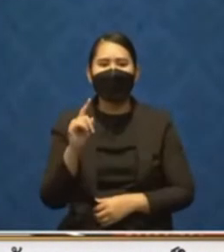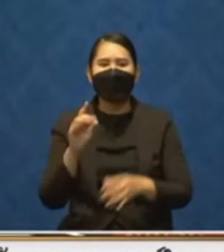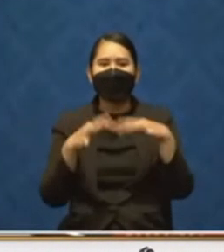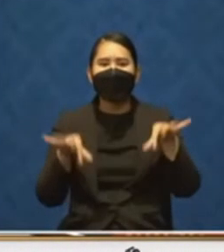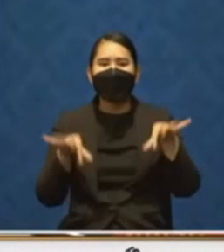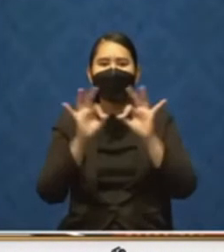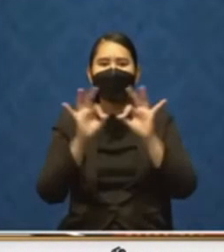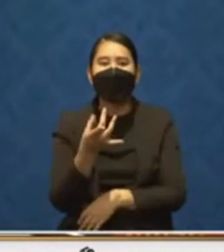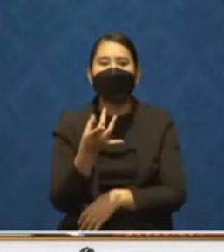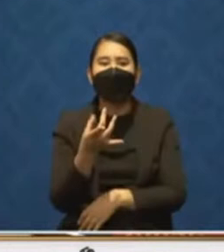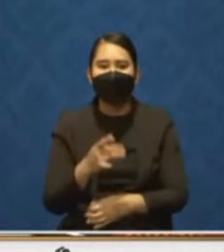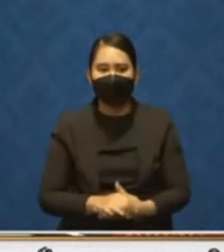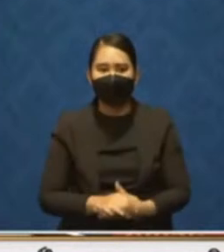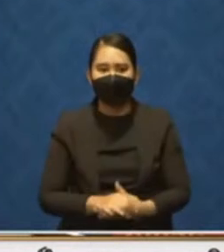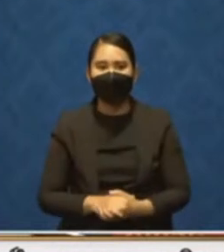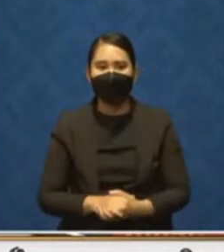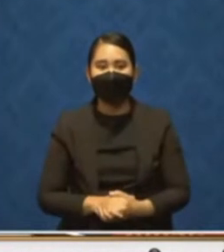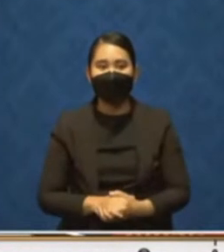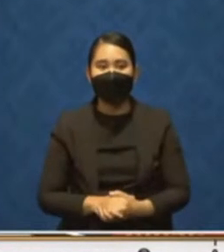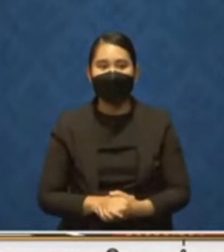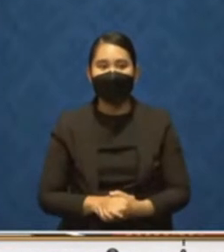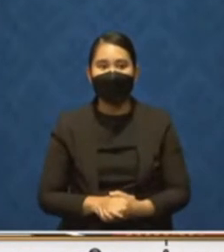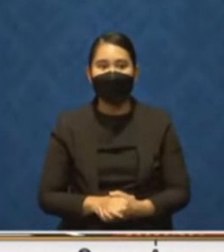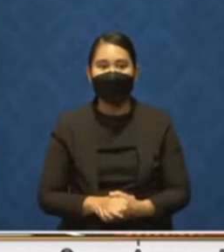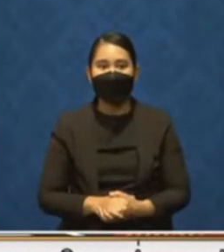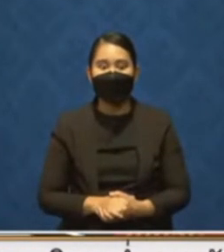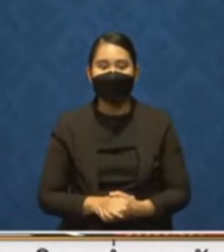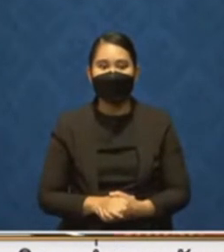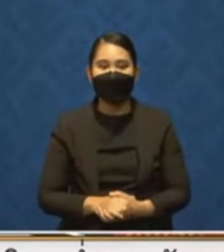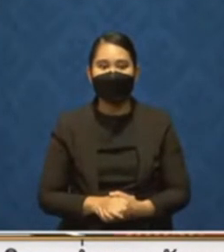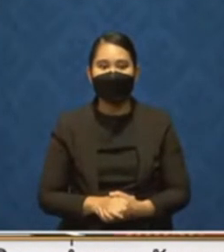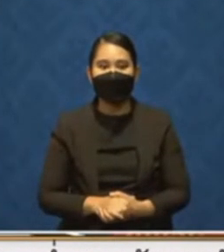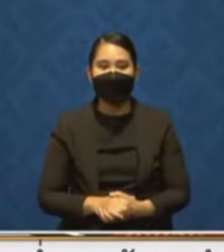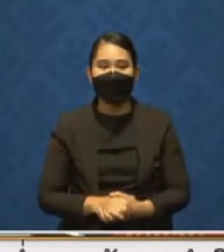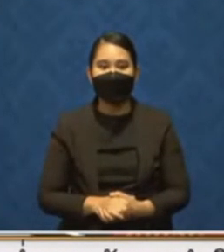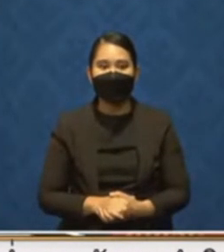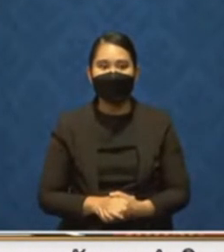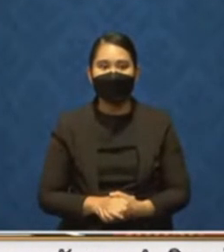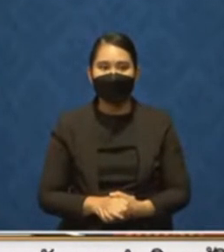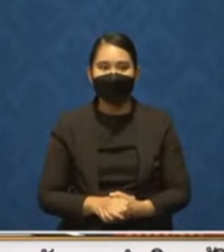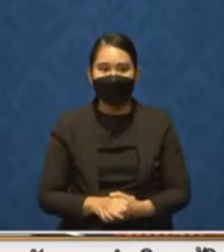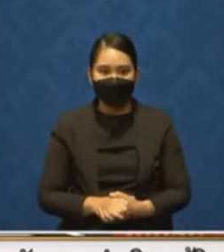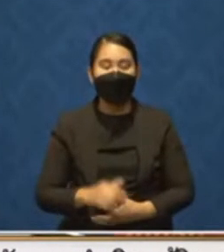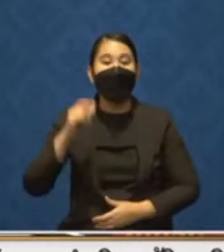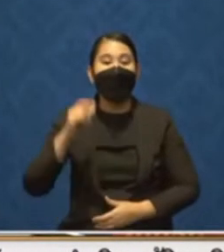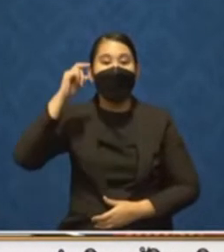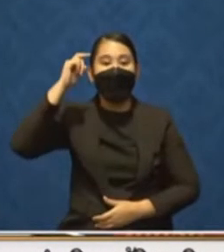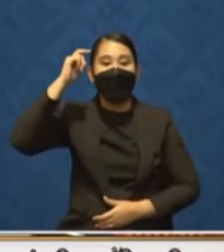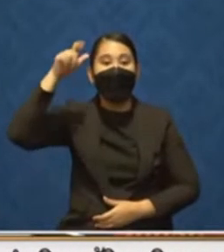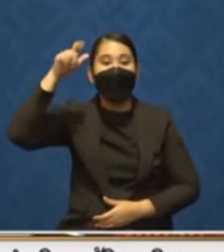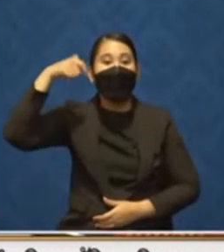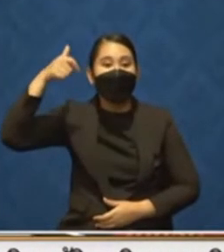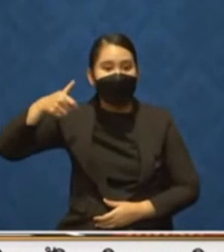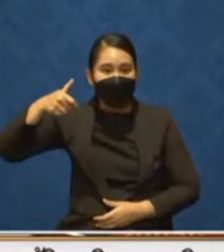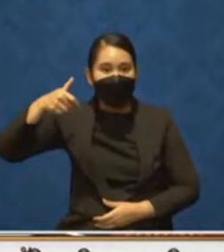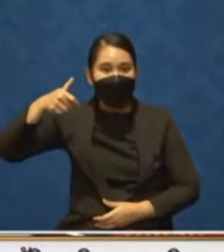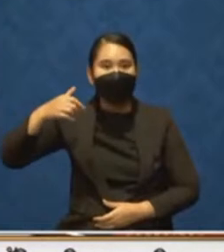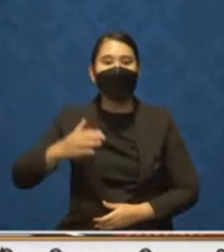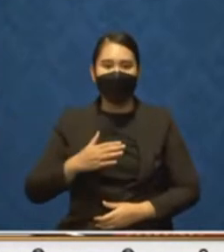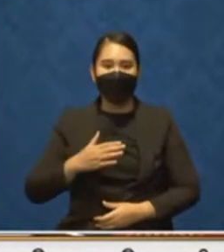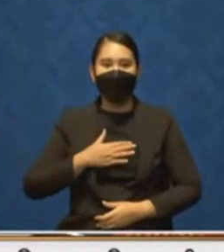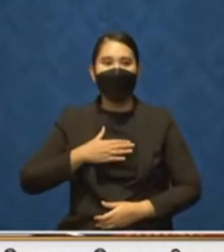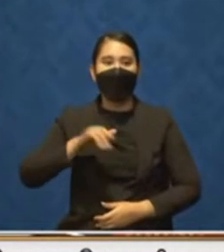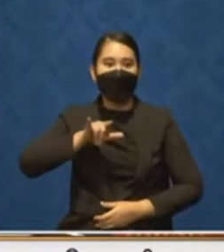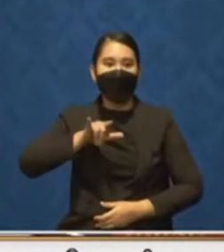ที่สุดสำหรับการต่างประเทศของประเทศไทยกับวิกฤต Myanmarครับผมบินไปสเปนเป็น